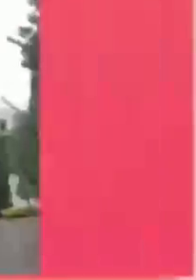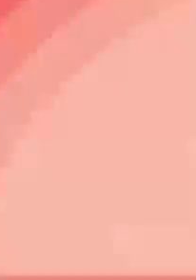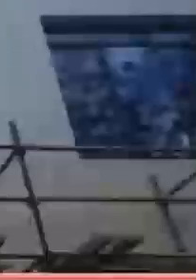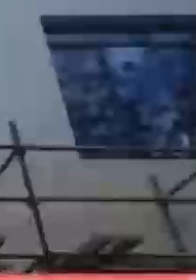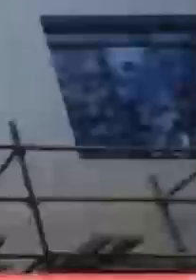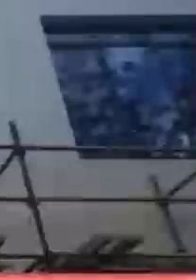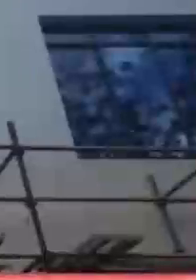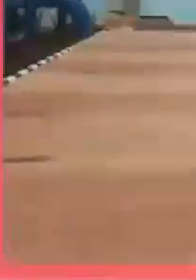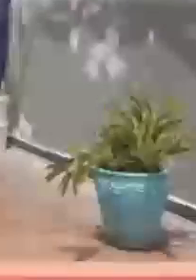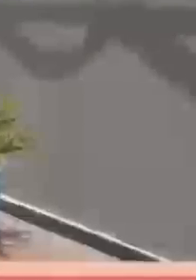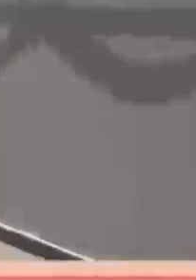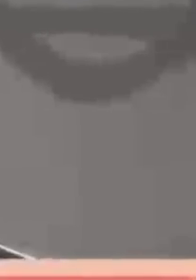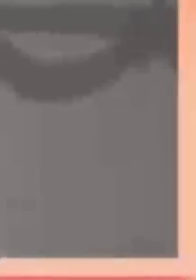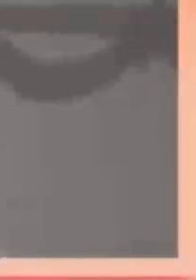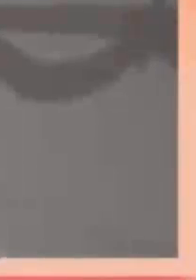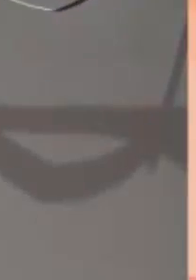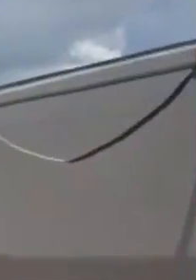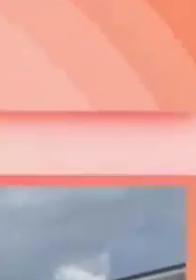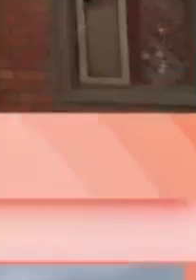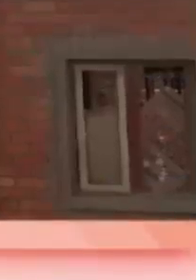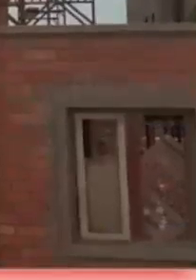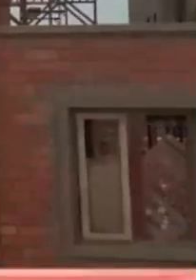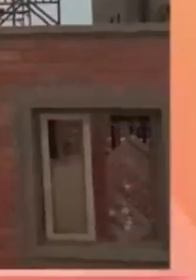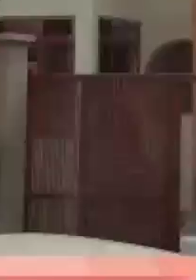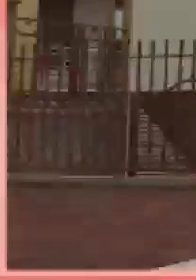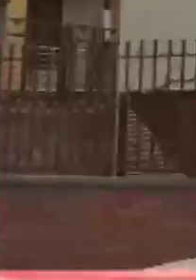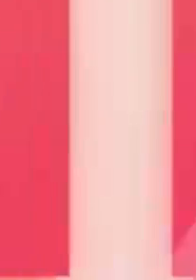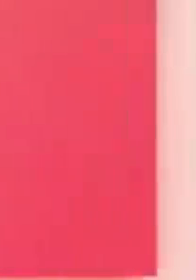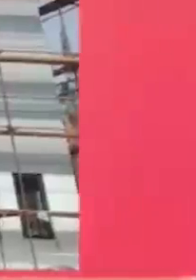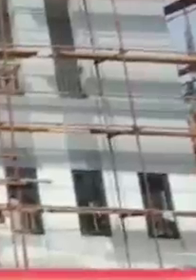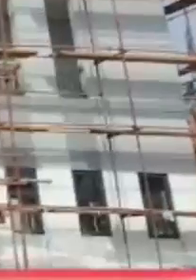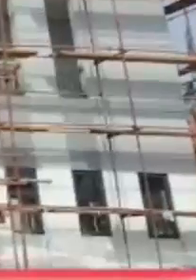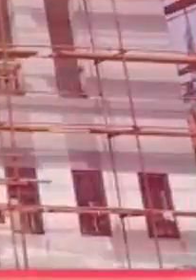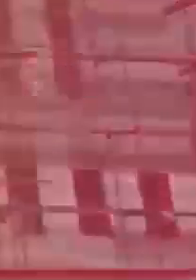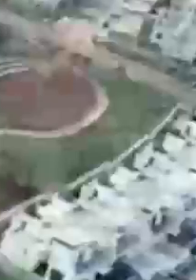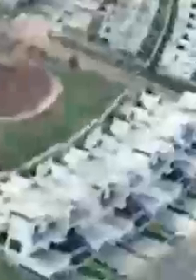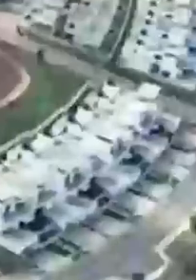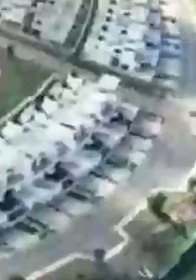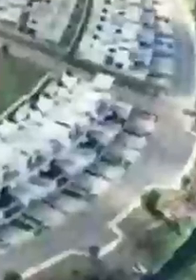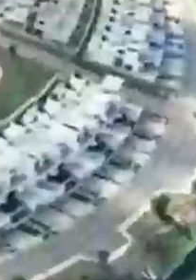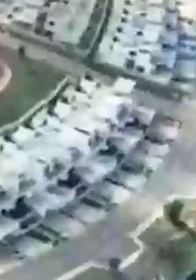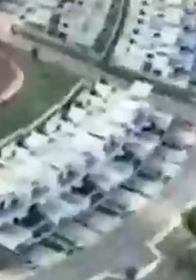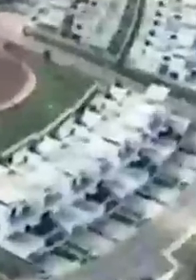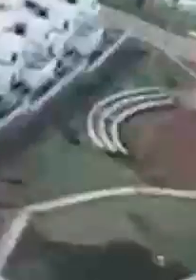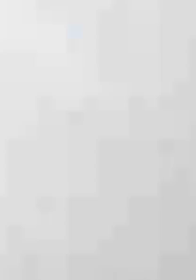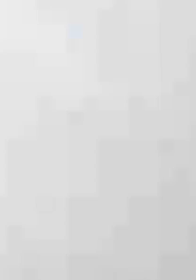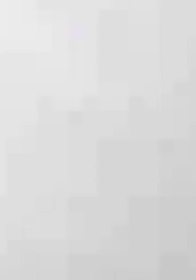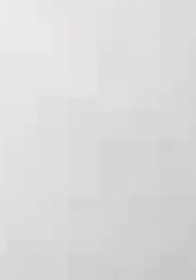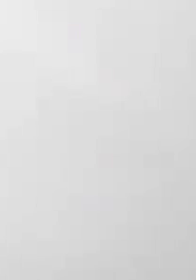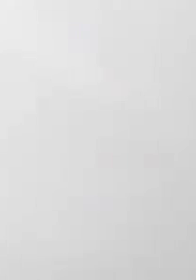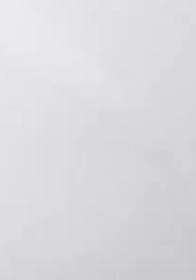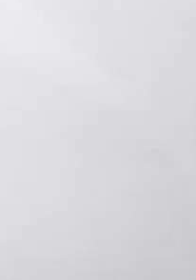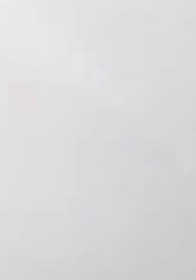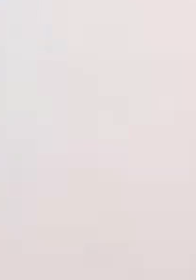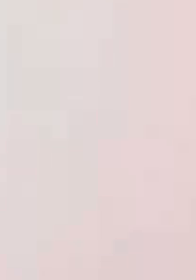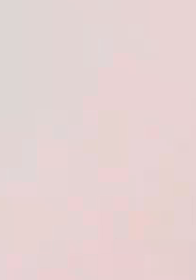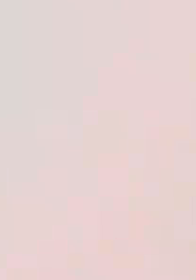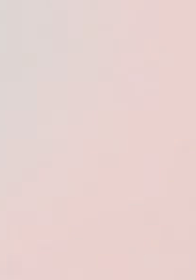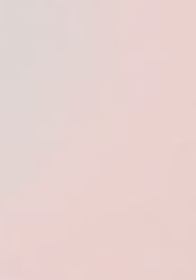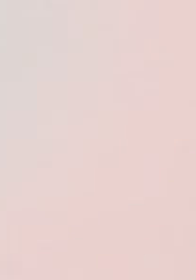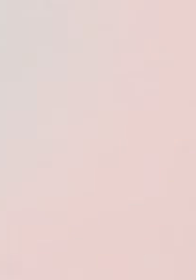bifasha inyubako izirinda ibiza byose byabiva ku mvura imirasire y'izuba cyangwa ibyonona inkuta byose inzu n'inyubako zanyu zose zikagira